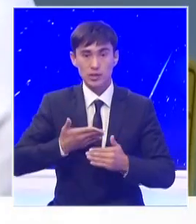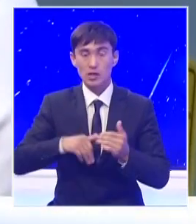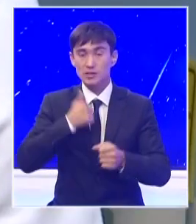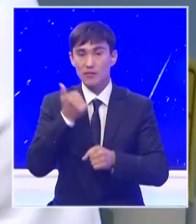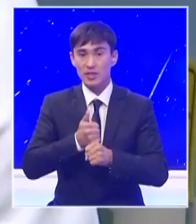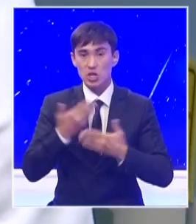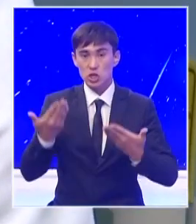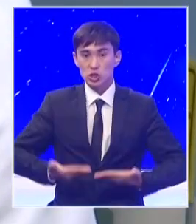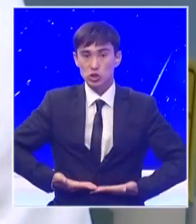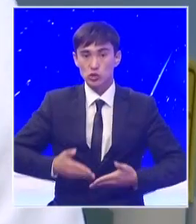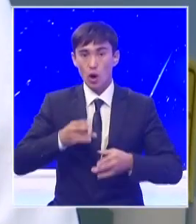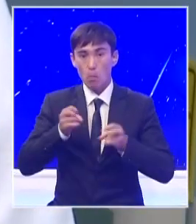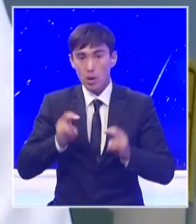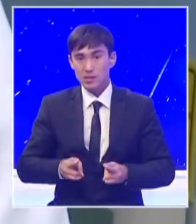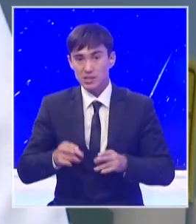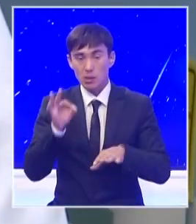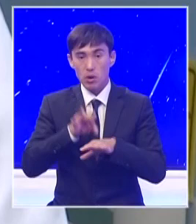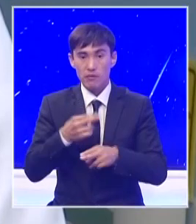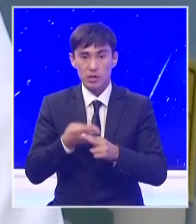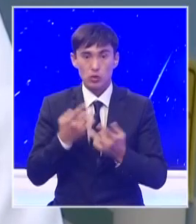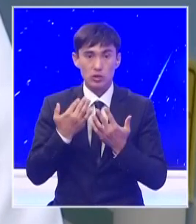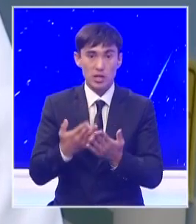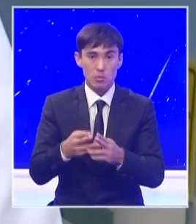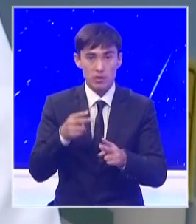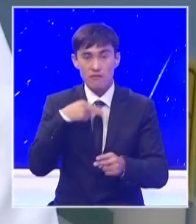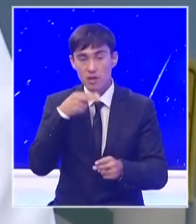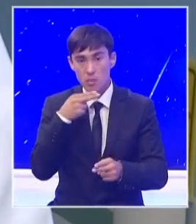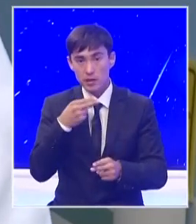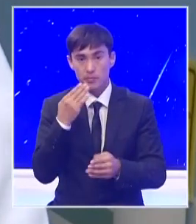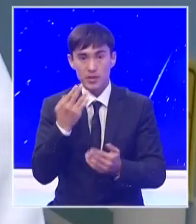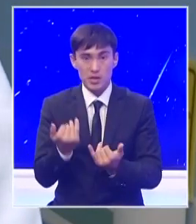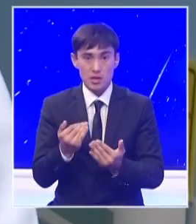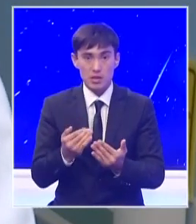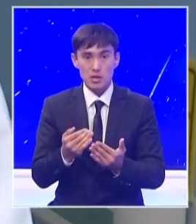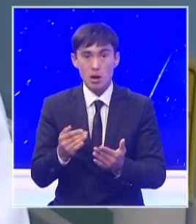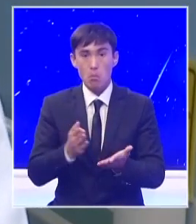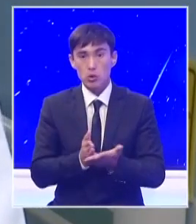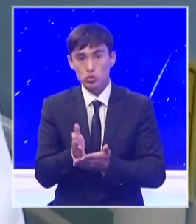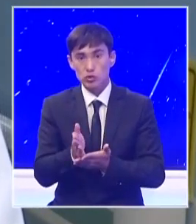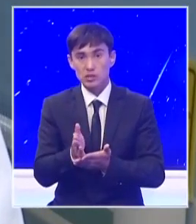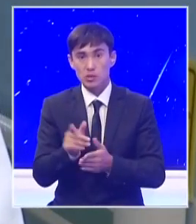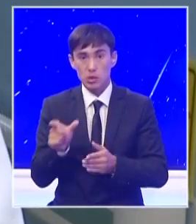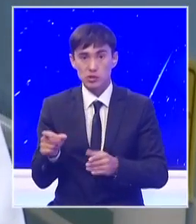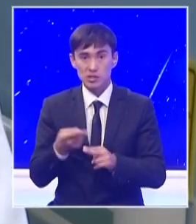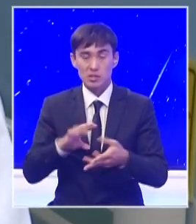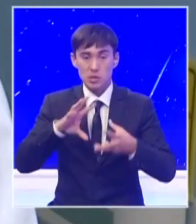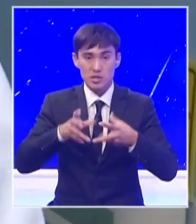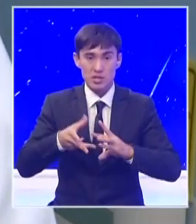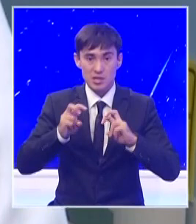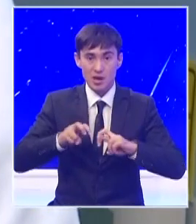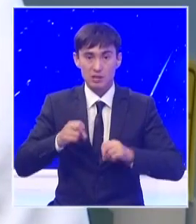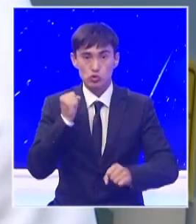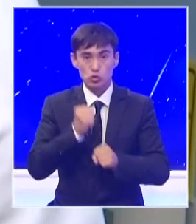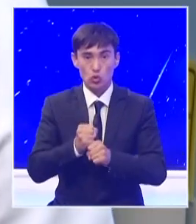Основные жизнеугрожающие заболевания, которые требуют пристального внимания, и маршрутизация пациентов с этими диагнозами